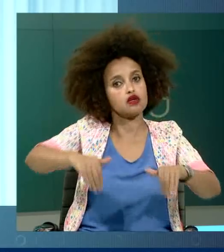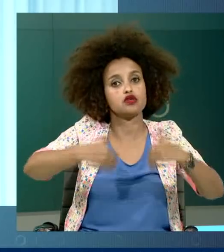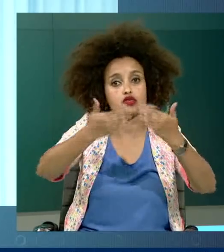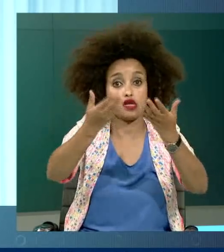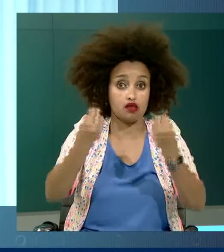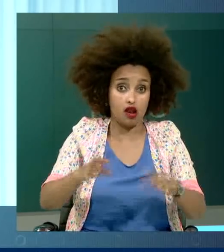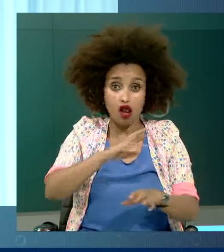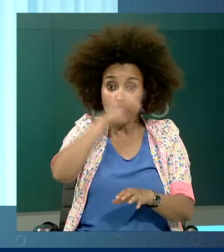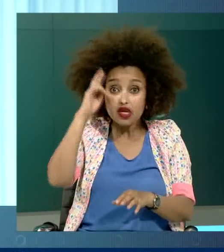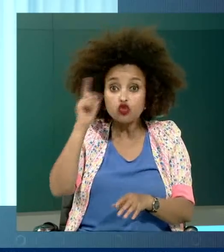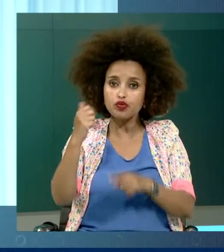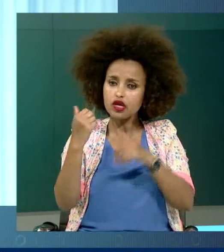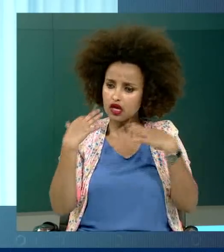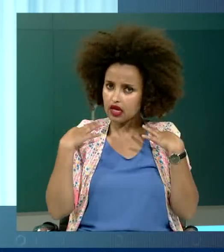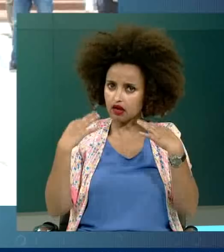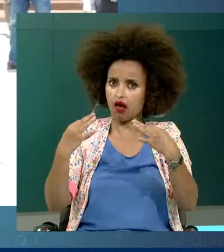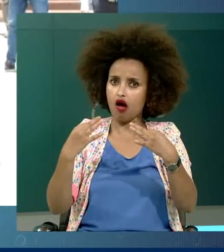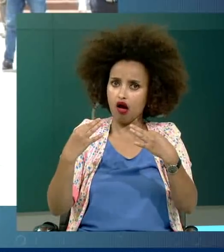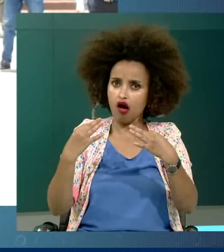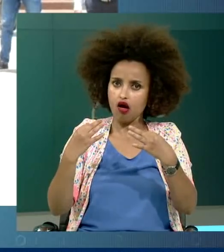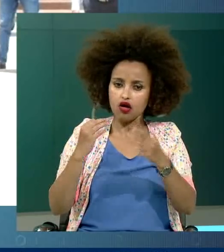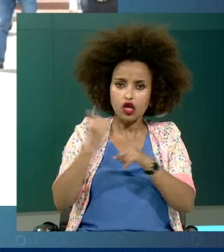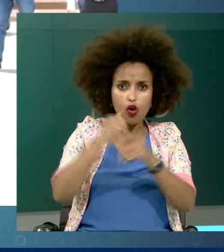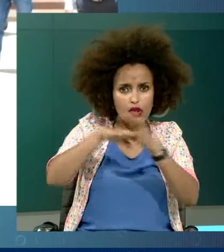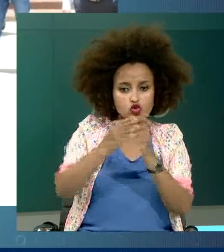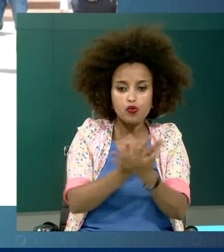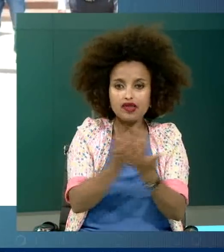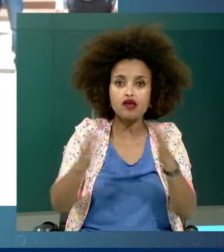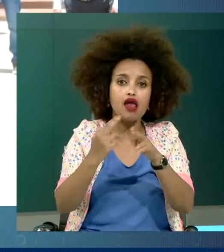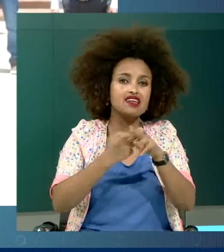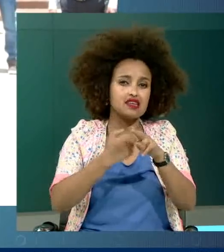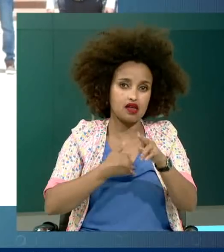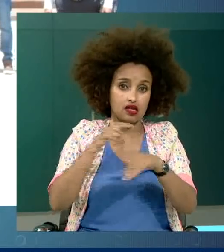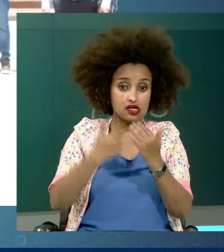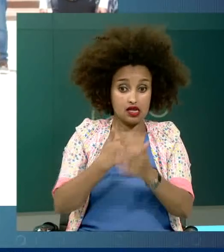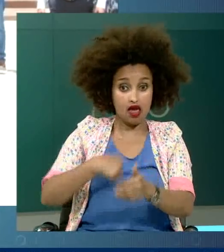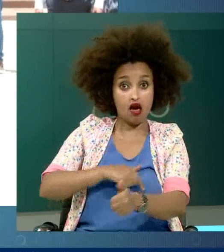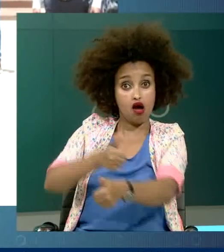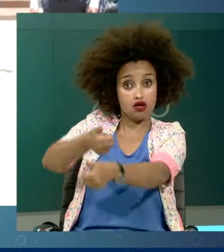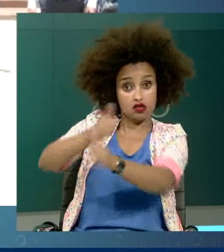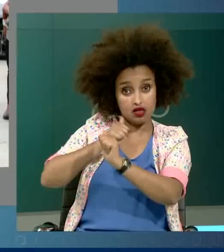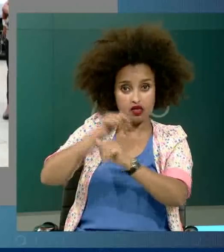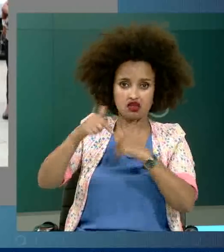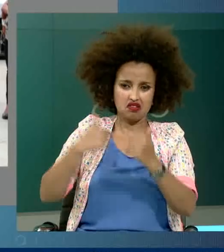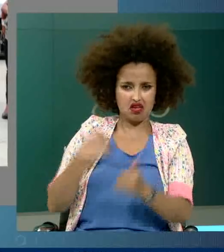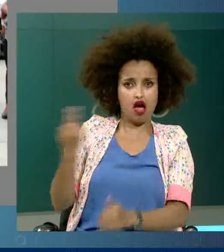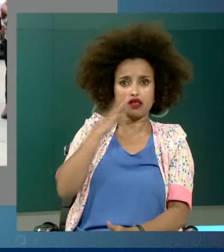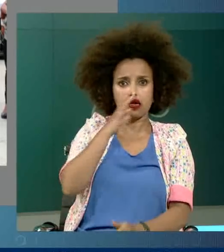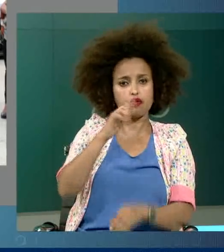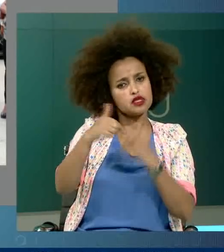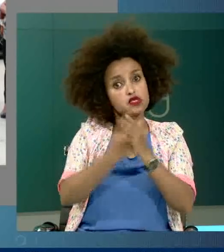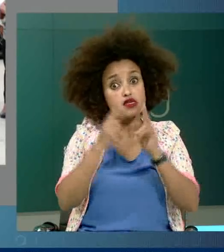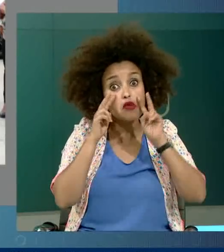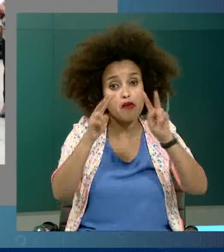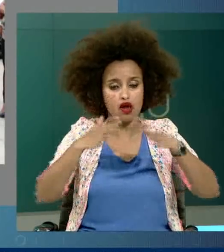እጥረት ስላለ እሱንም ለኛ የተሰጠንን ስጦታ እኛ ብዙም ስለማንጠቀምበት የሚመለከቱ አካል በአግባቡ ይጠቀምበት ብለን